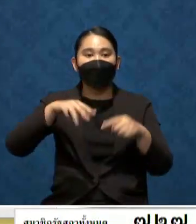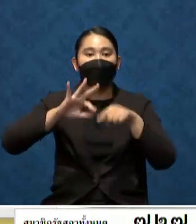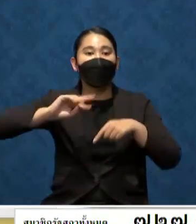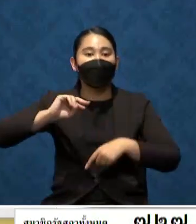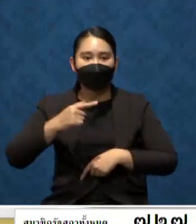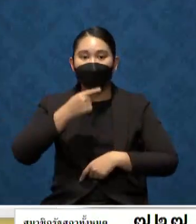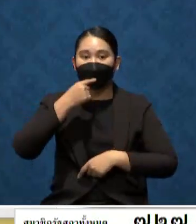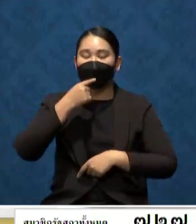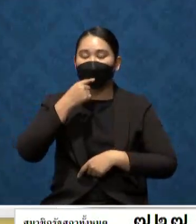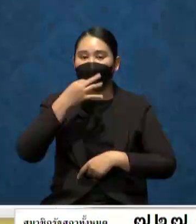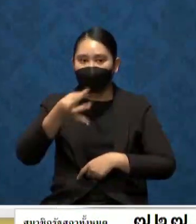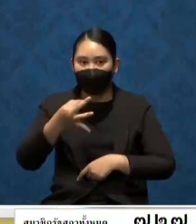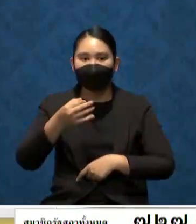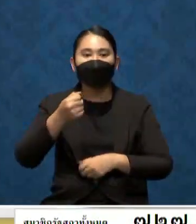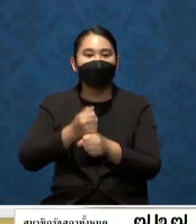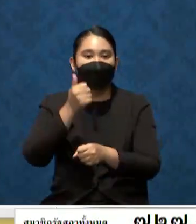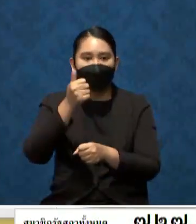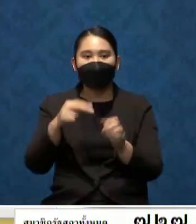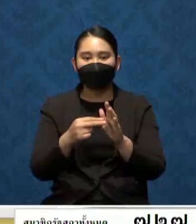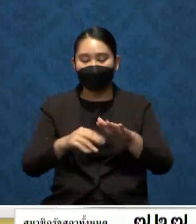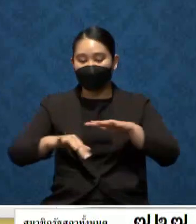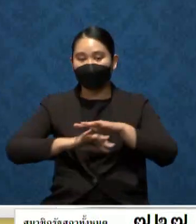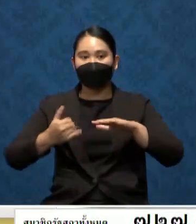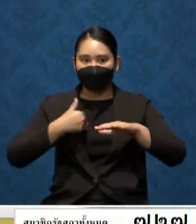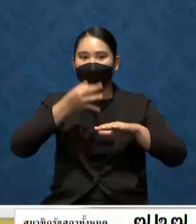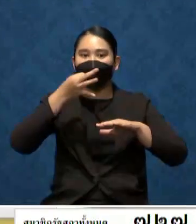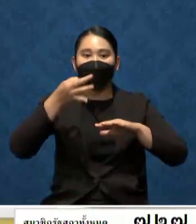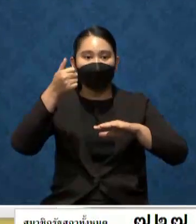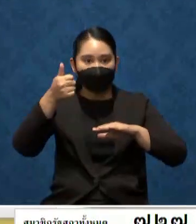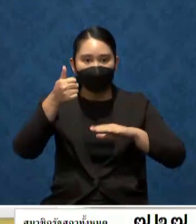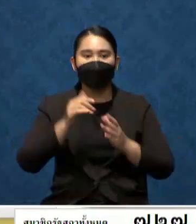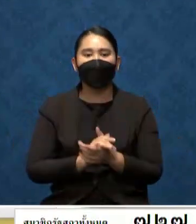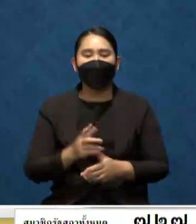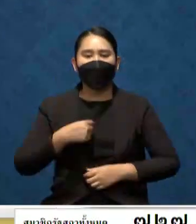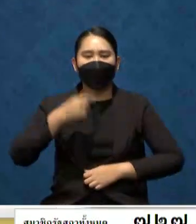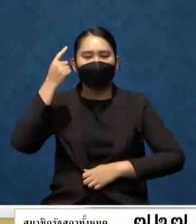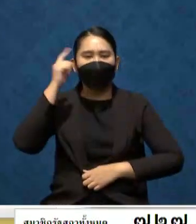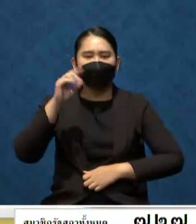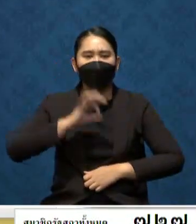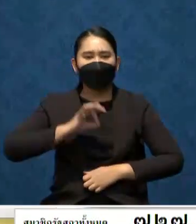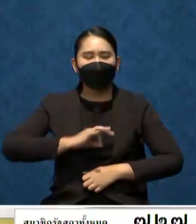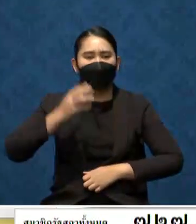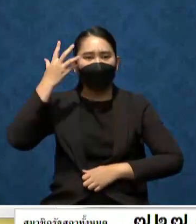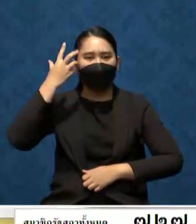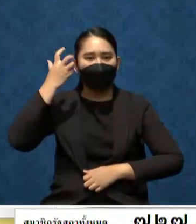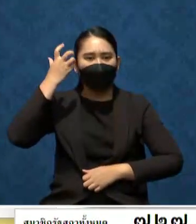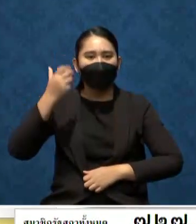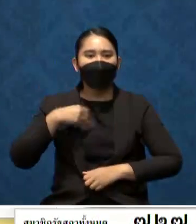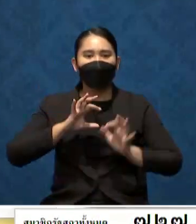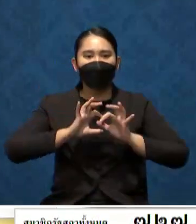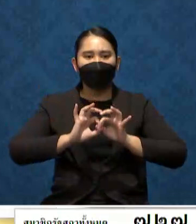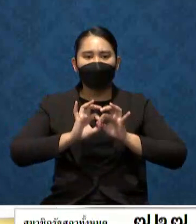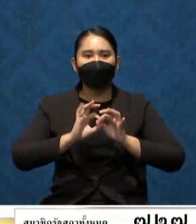องร้องกันได้ถ้าเป็นเรื่องเท็จเท่านั้นที่พิสูจน์ได้นะฉะนั้นผมก็กังวลข้อความลักษณะเนี้ยที่เพิ่มมา